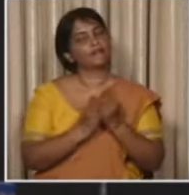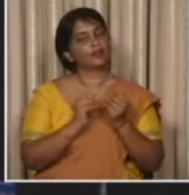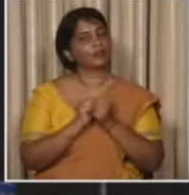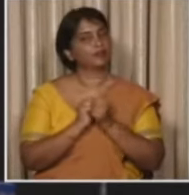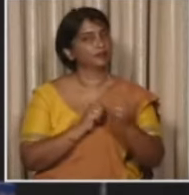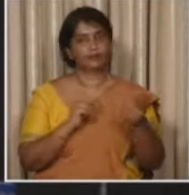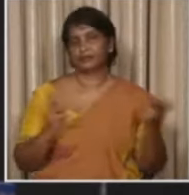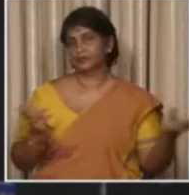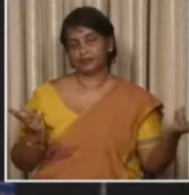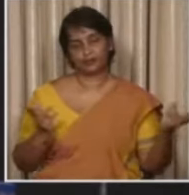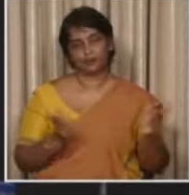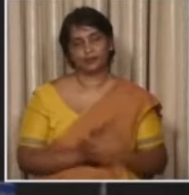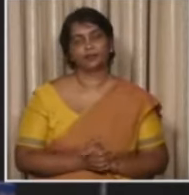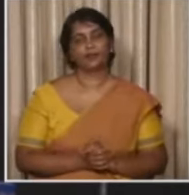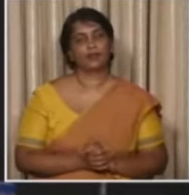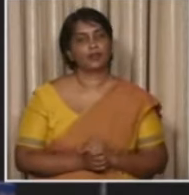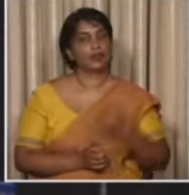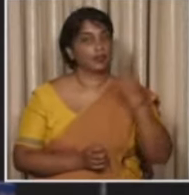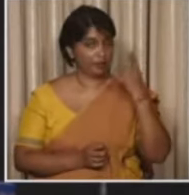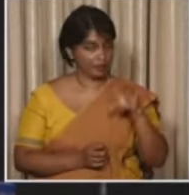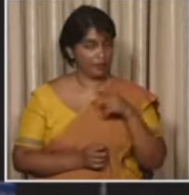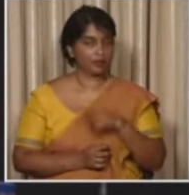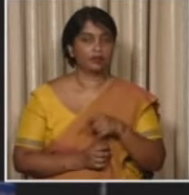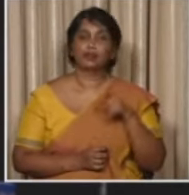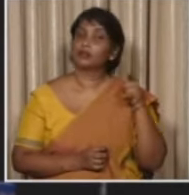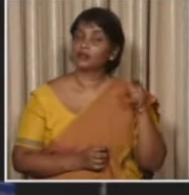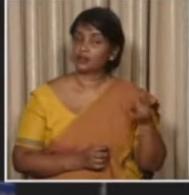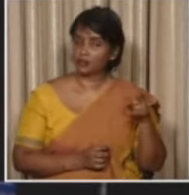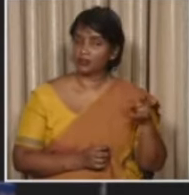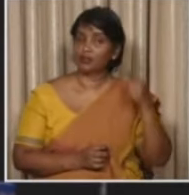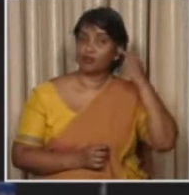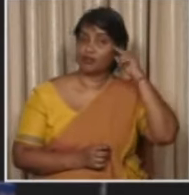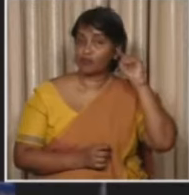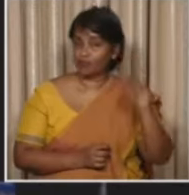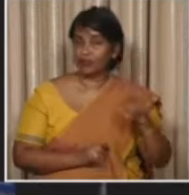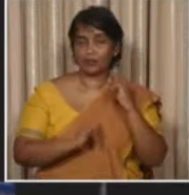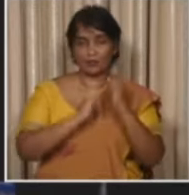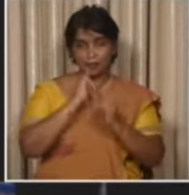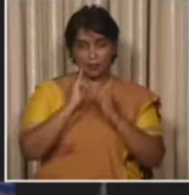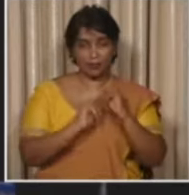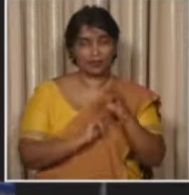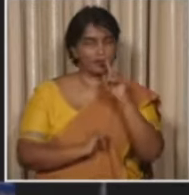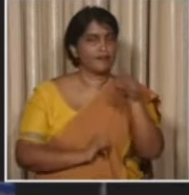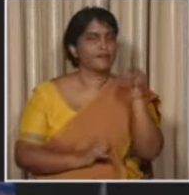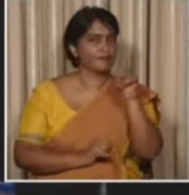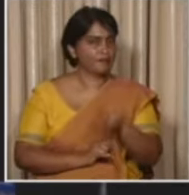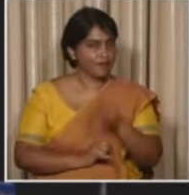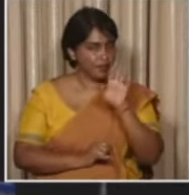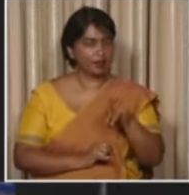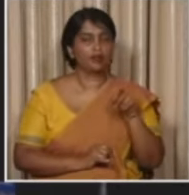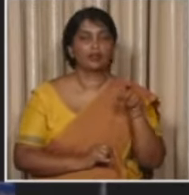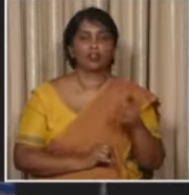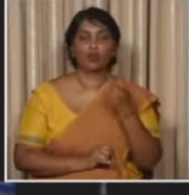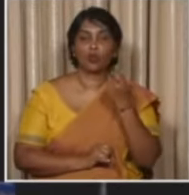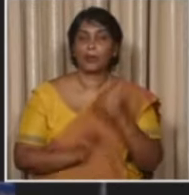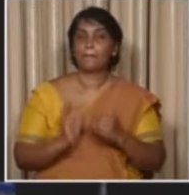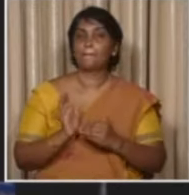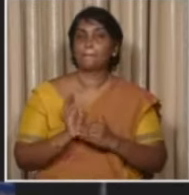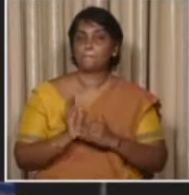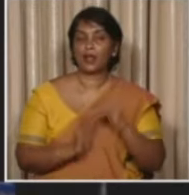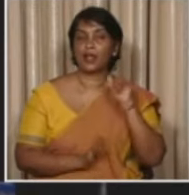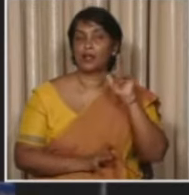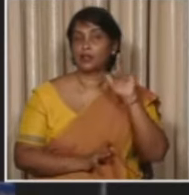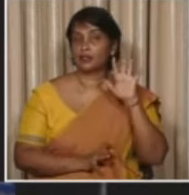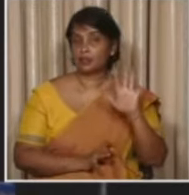අරන් නැහැ. ඒ වගේම එතුමාට එල්ල වෙලා තියෙන චෝදනාව වලට වැඩිකාරයා වෙලා රුපියල් මිලියන